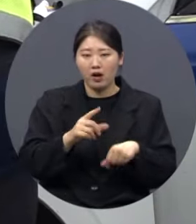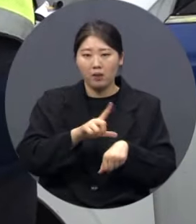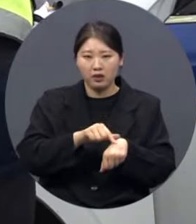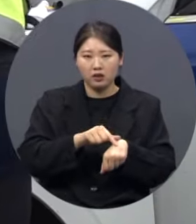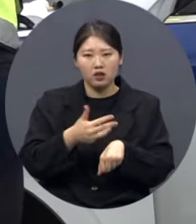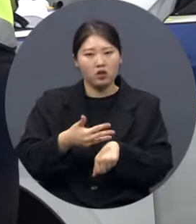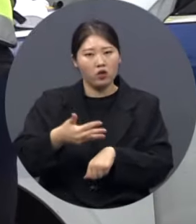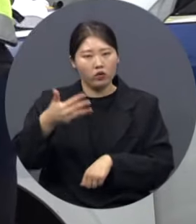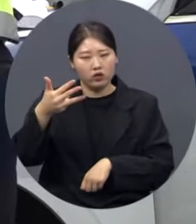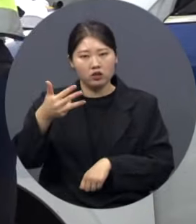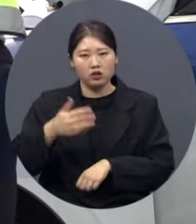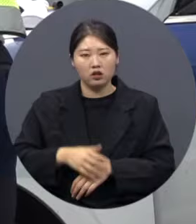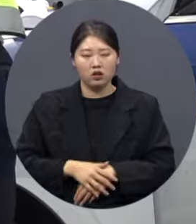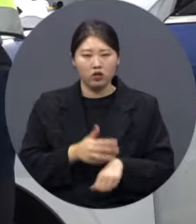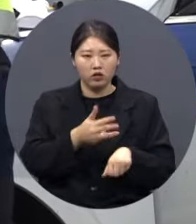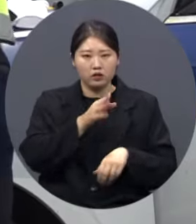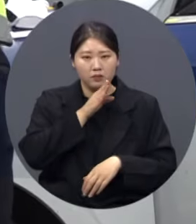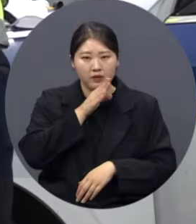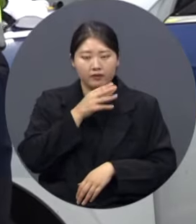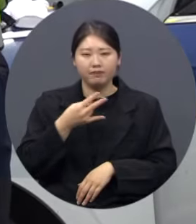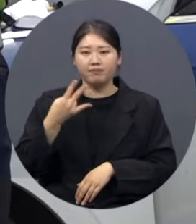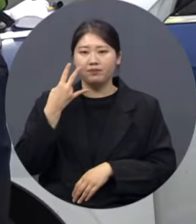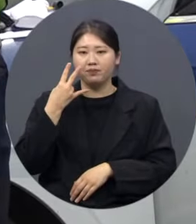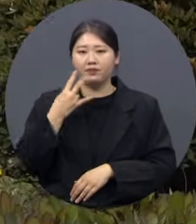8시. 한 저녁 8시. 저녁 8시요?